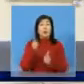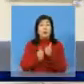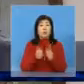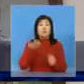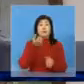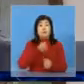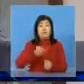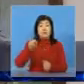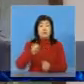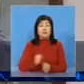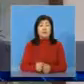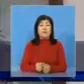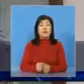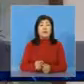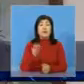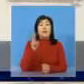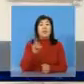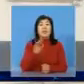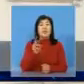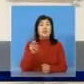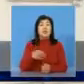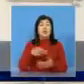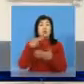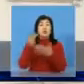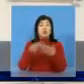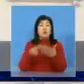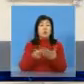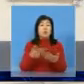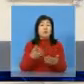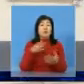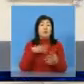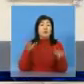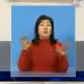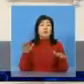ұтқанымды. Қарлығаштың суретін жасадым.